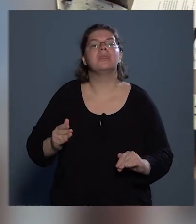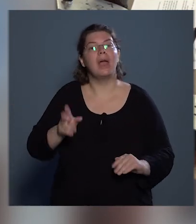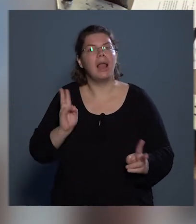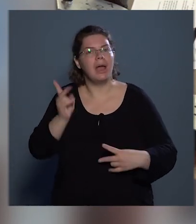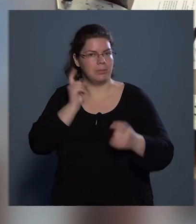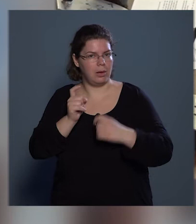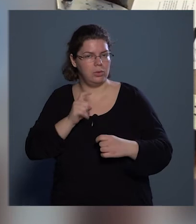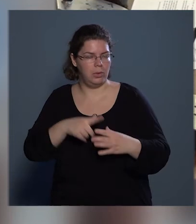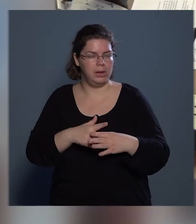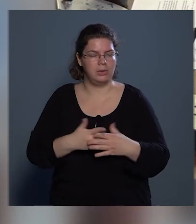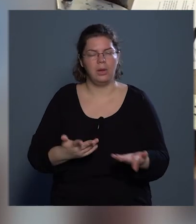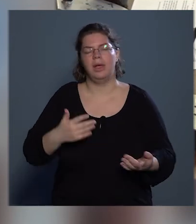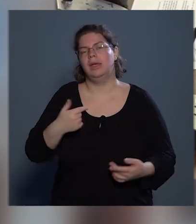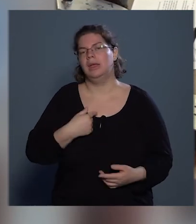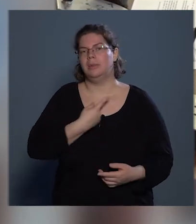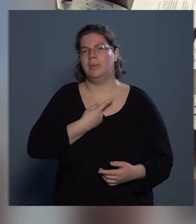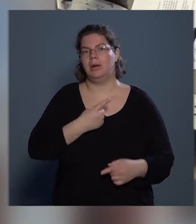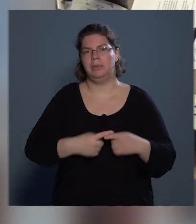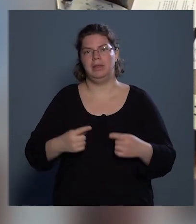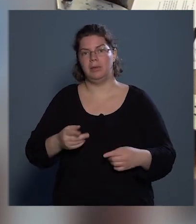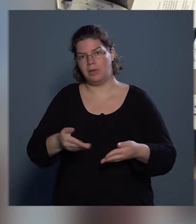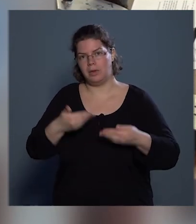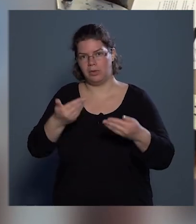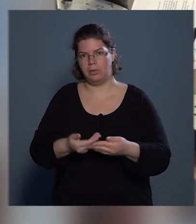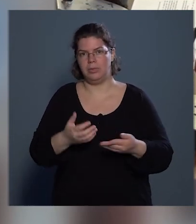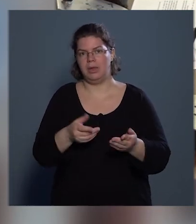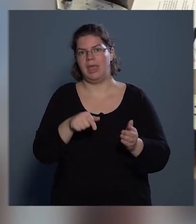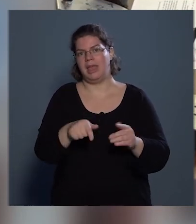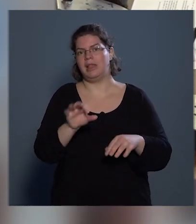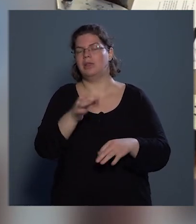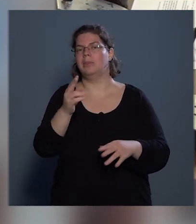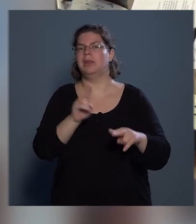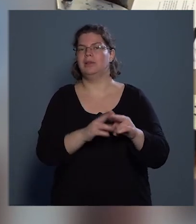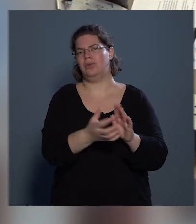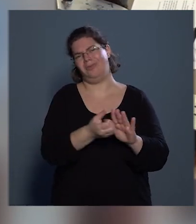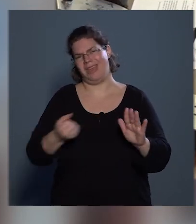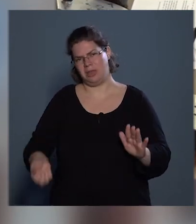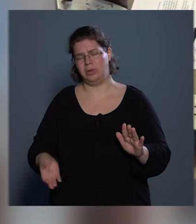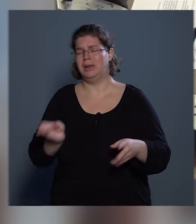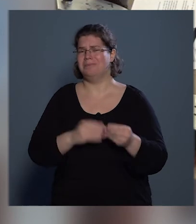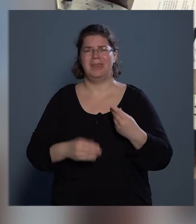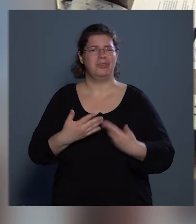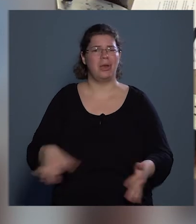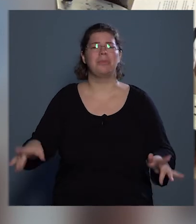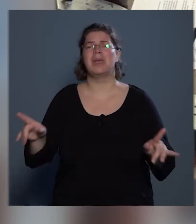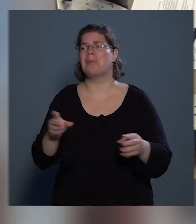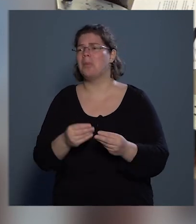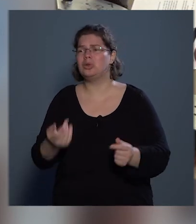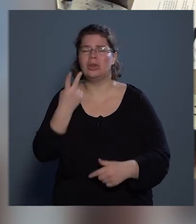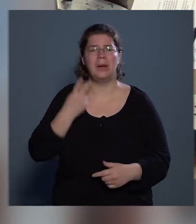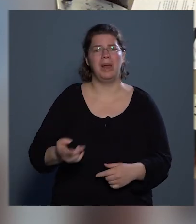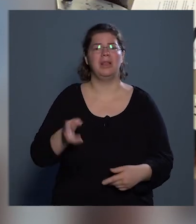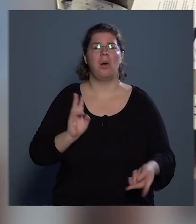dolgokat. Én a magam részéről akkor én azt javaslom, hogy vegyük le ezt a napirendről, mert semmiféle módon nem látom azt, hogy ez